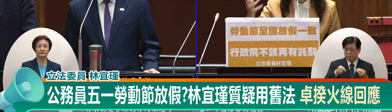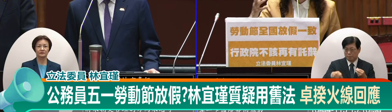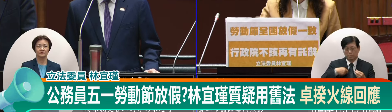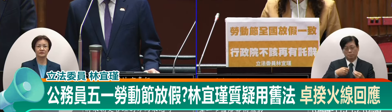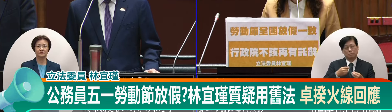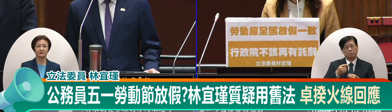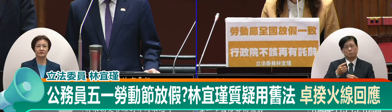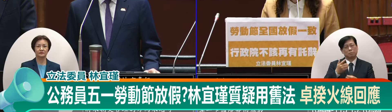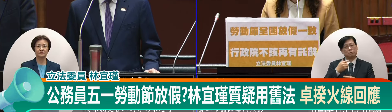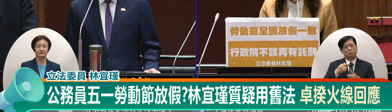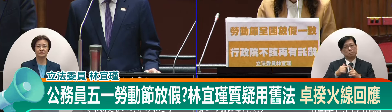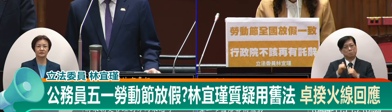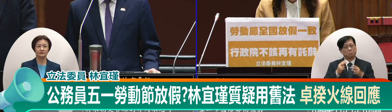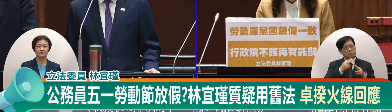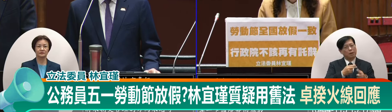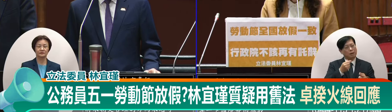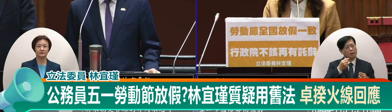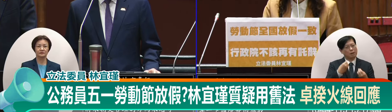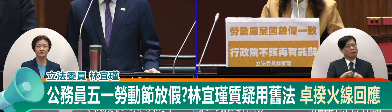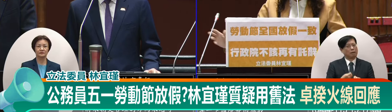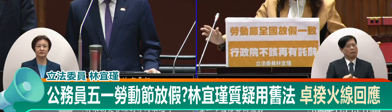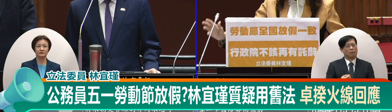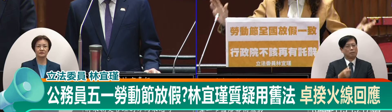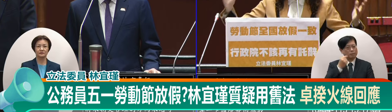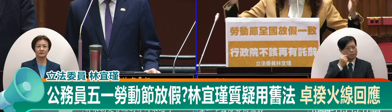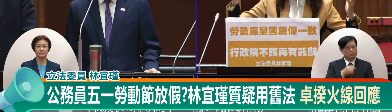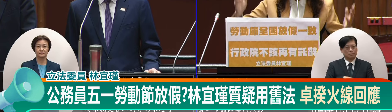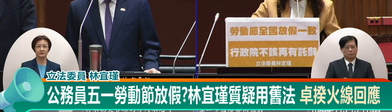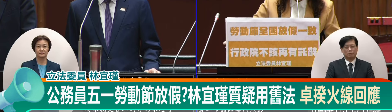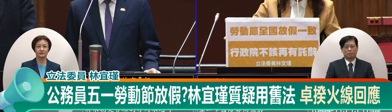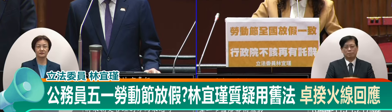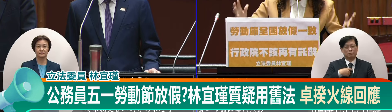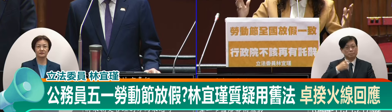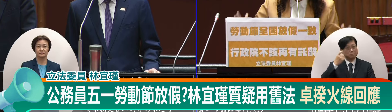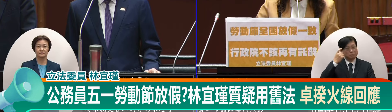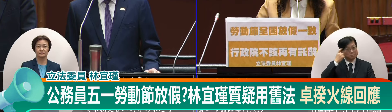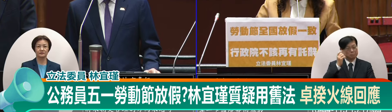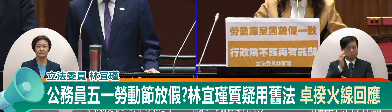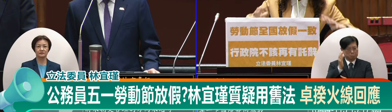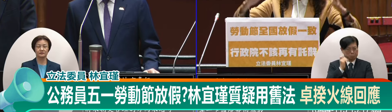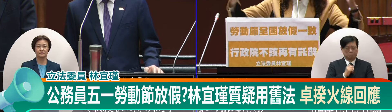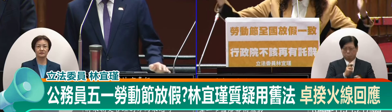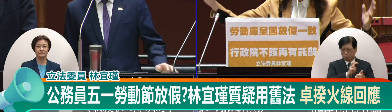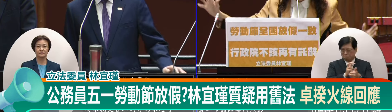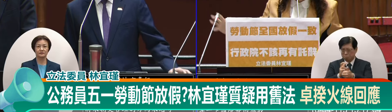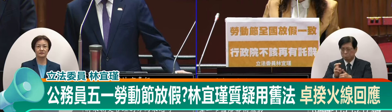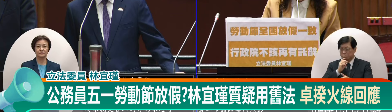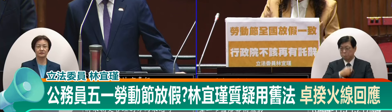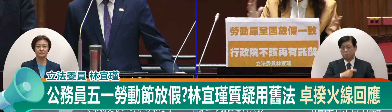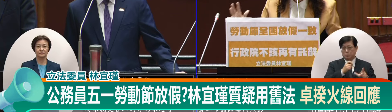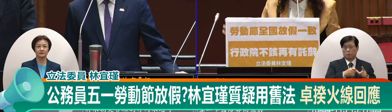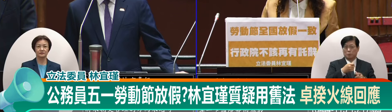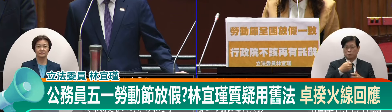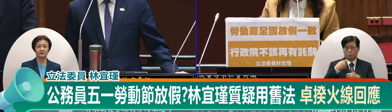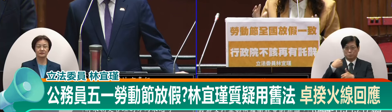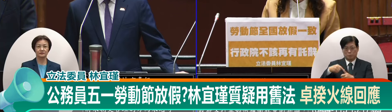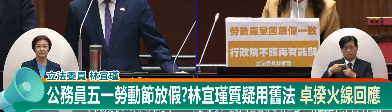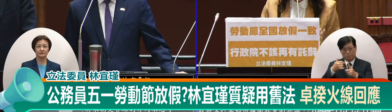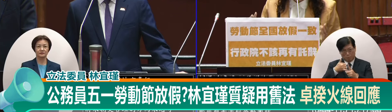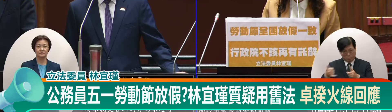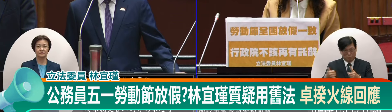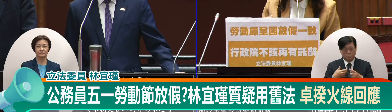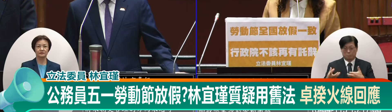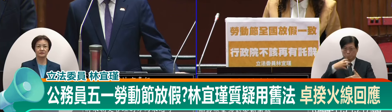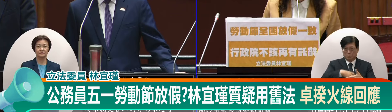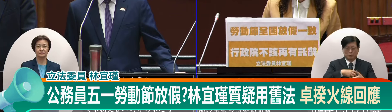那人民要怎么样信任你？所以我想政府要照顾包含公教人员在内